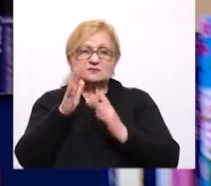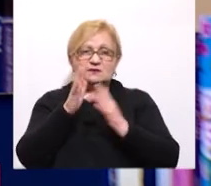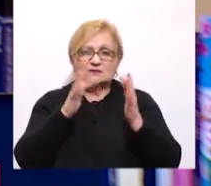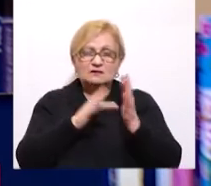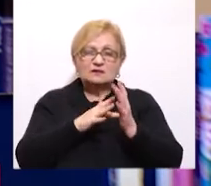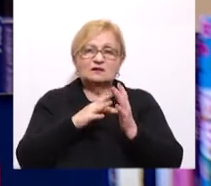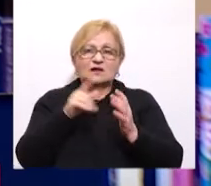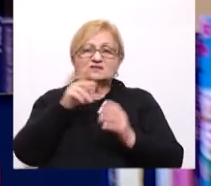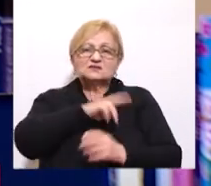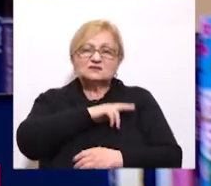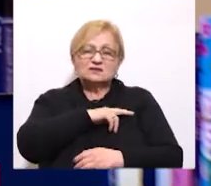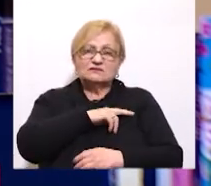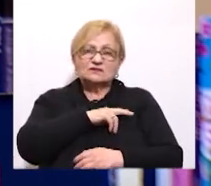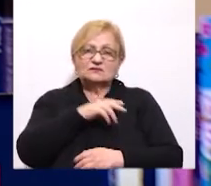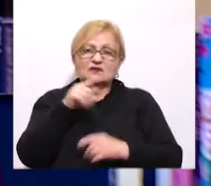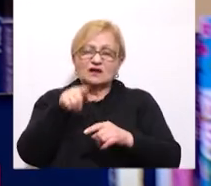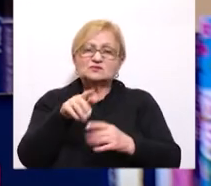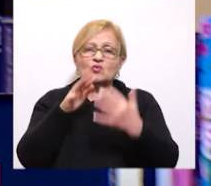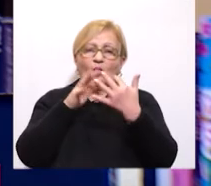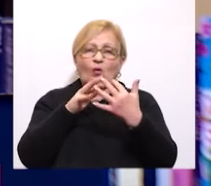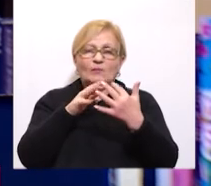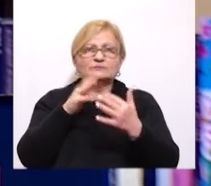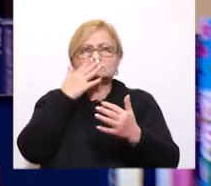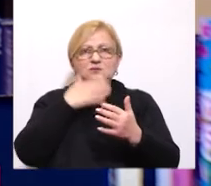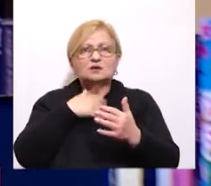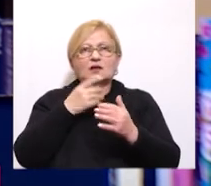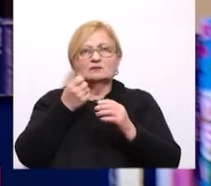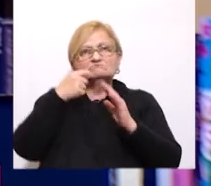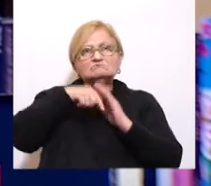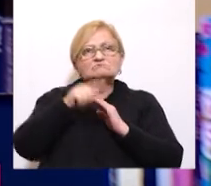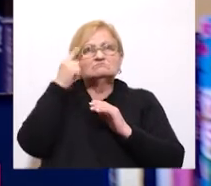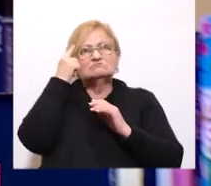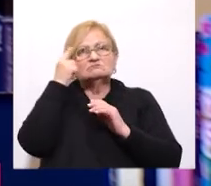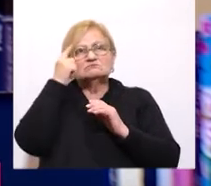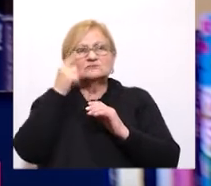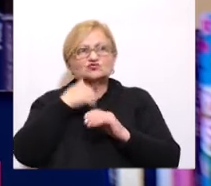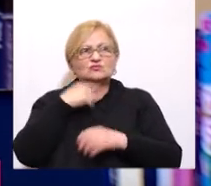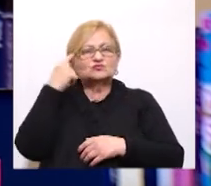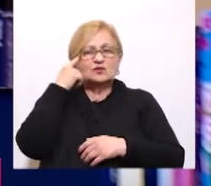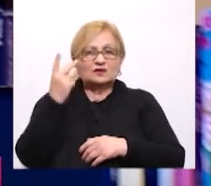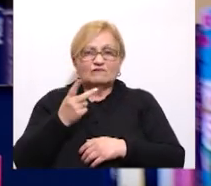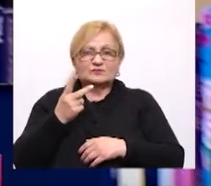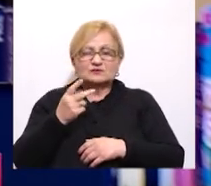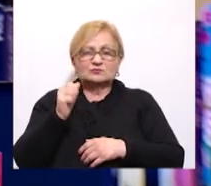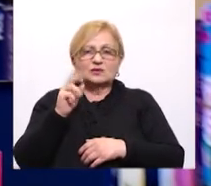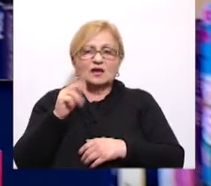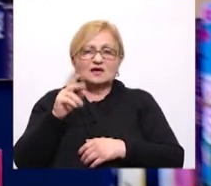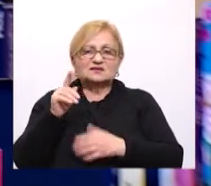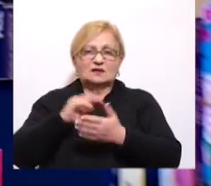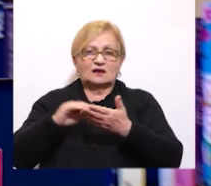ომებს ვმართავთ. აი, ამაზე ღრმად დაფიქრდება და ჩვენც დაგვაფიქრებს აკაკი